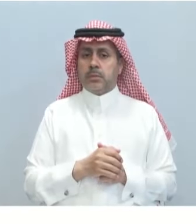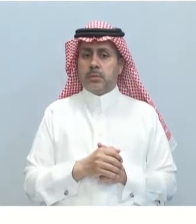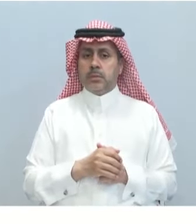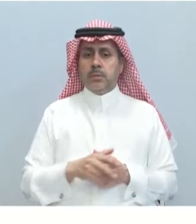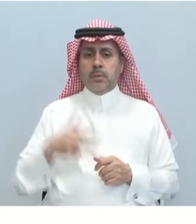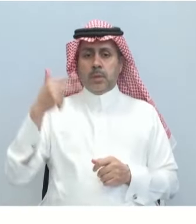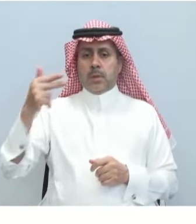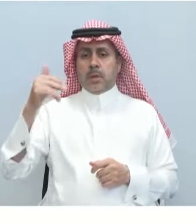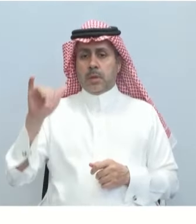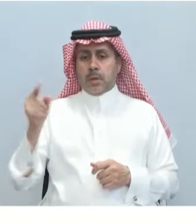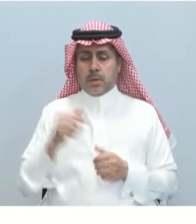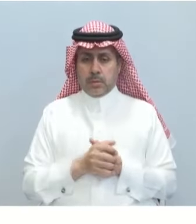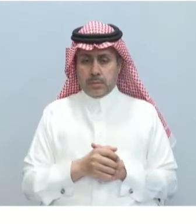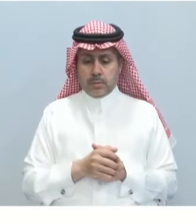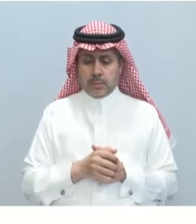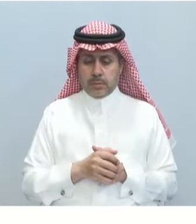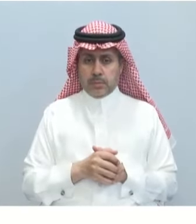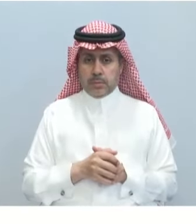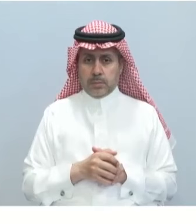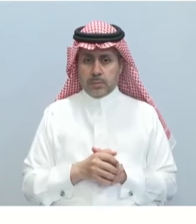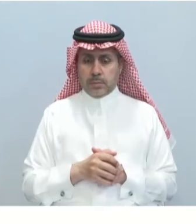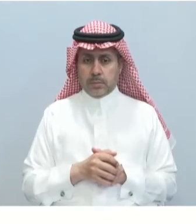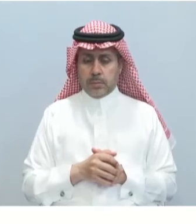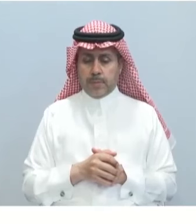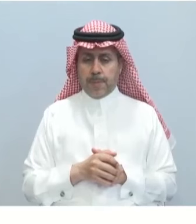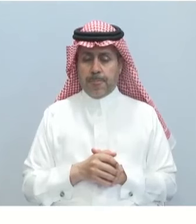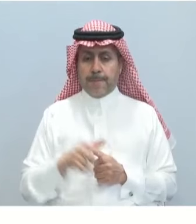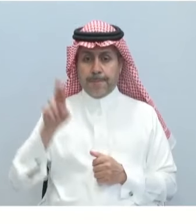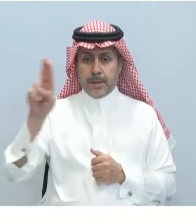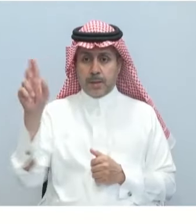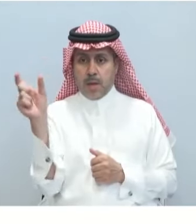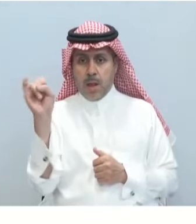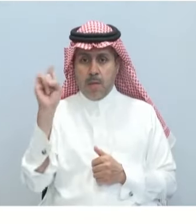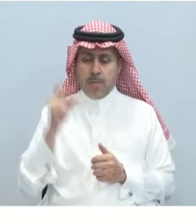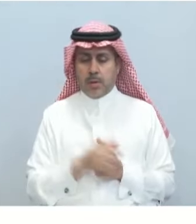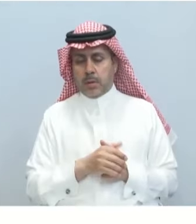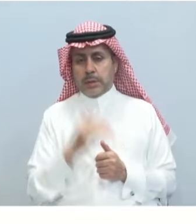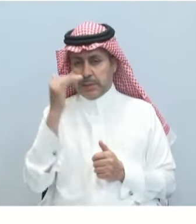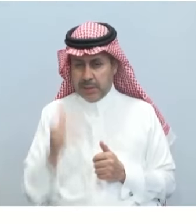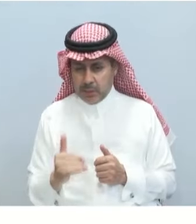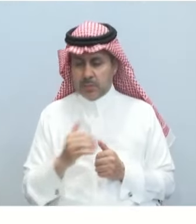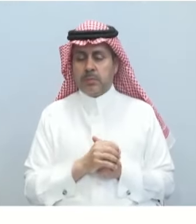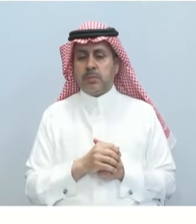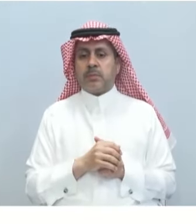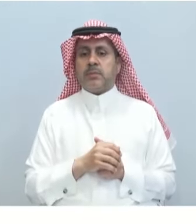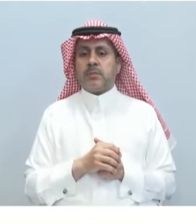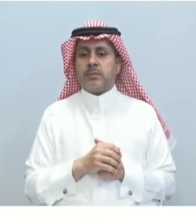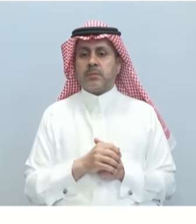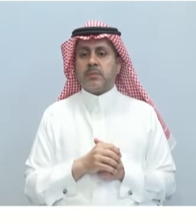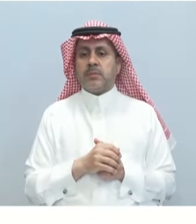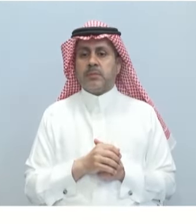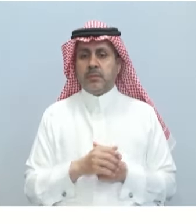غيره الطالب المتنمر متفوق الاخرين لذا فال المتنمر يحاول اخفاء النقص والدونيه عنده من خلال ادعاء